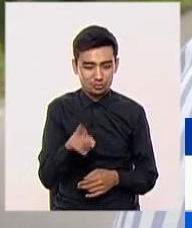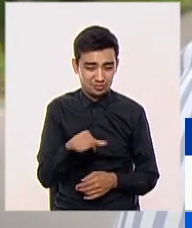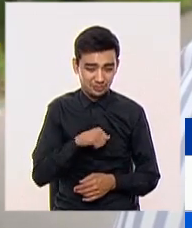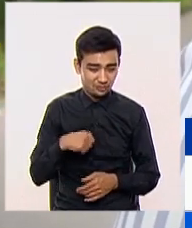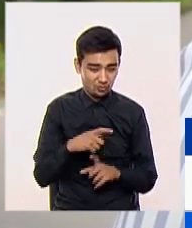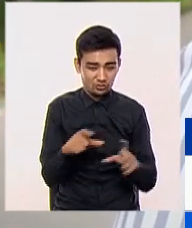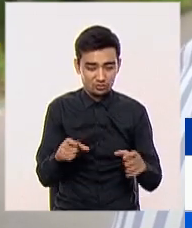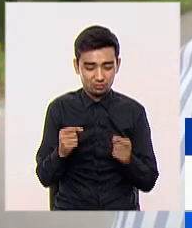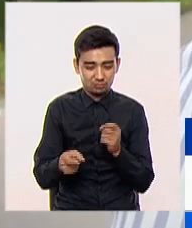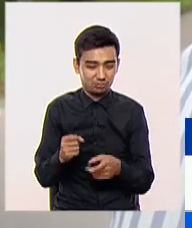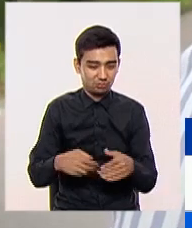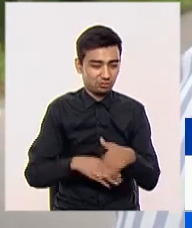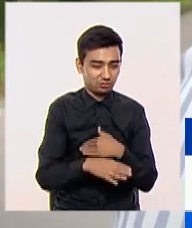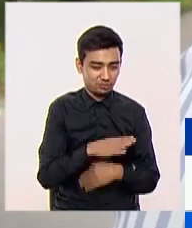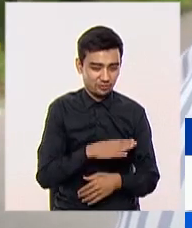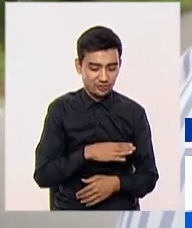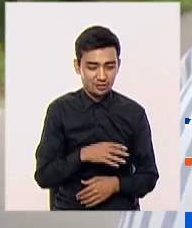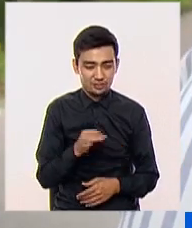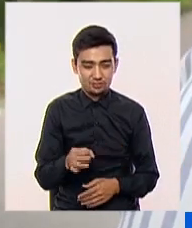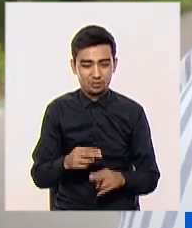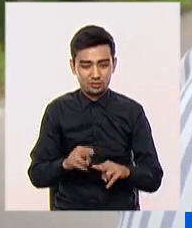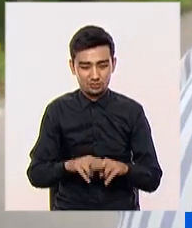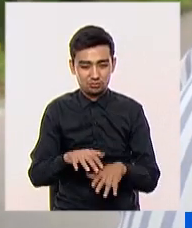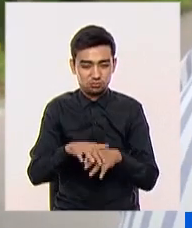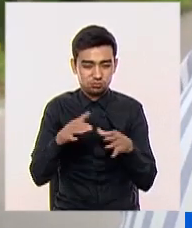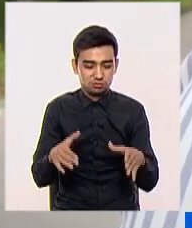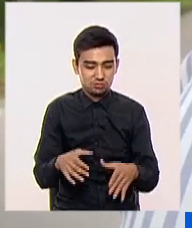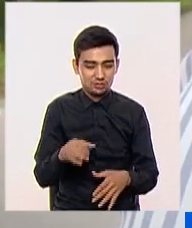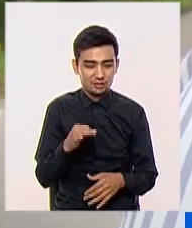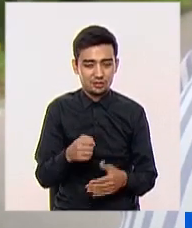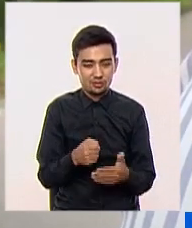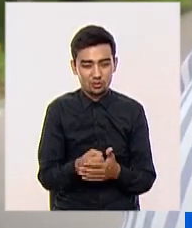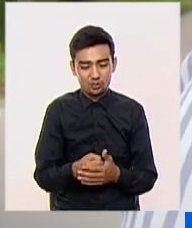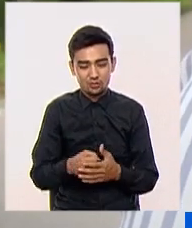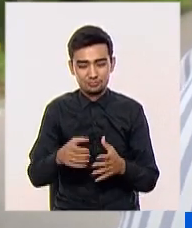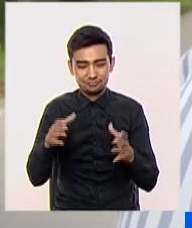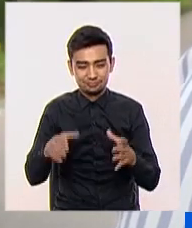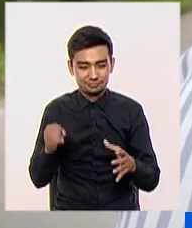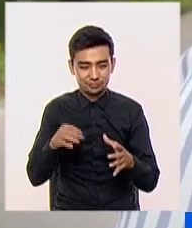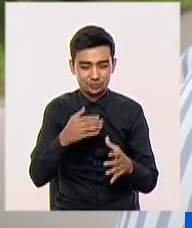получается, на песке, ну и не доносится до контейнеров.